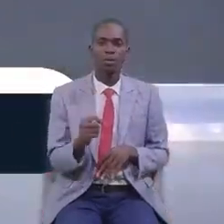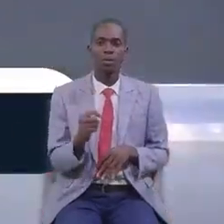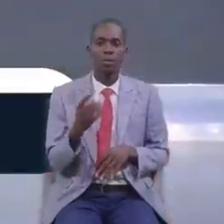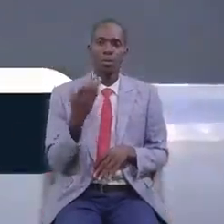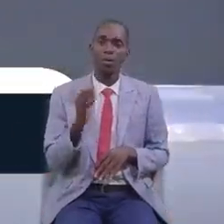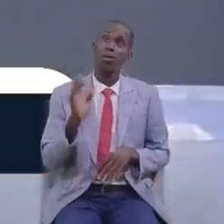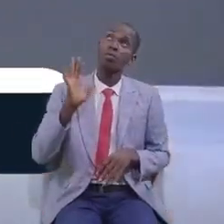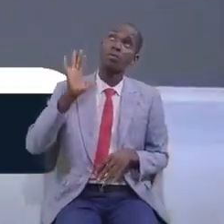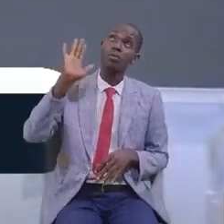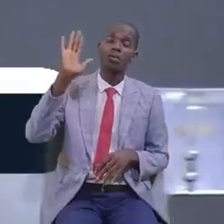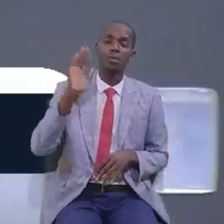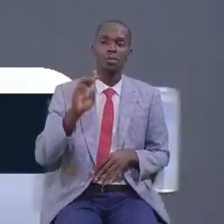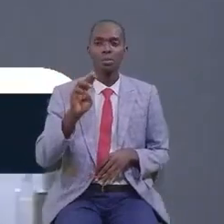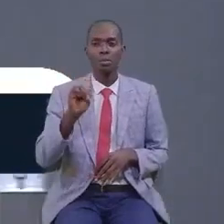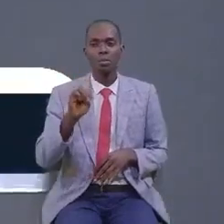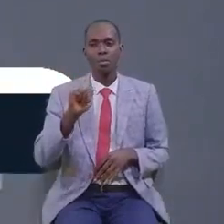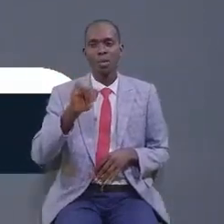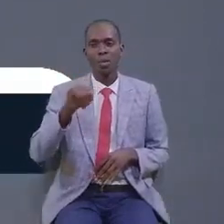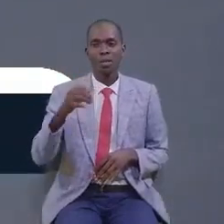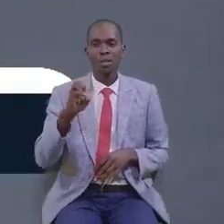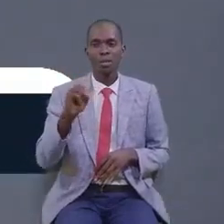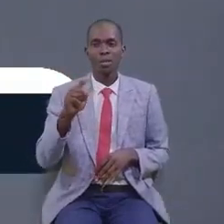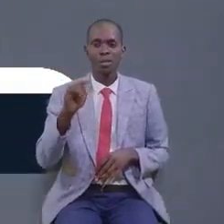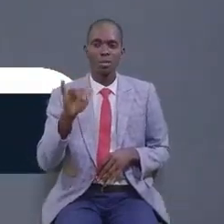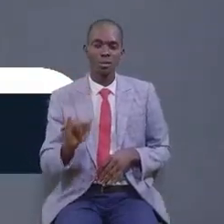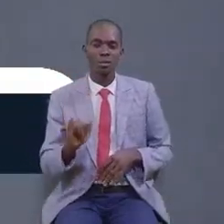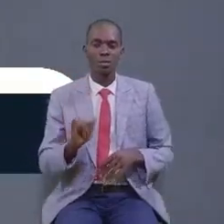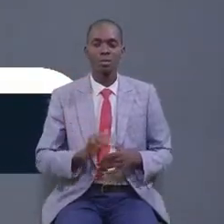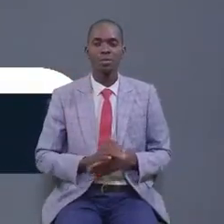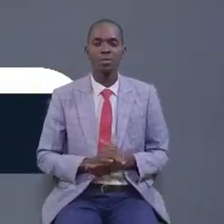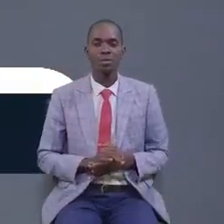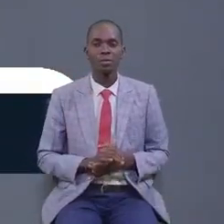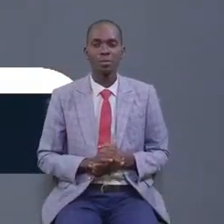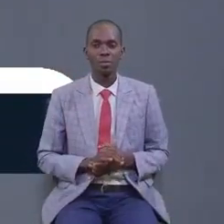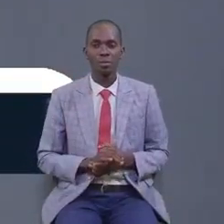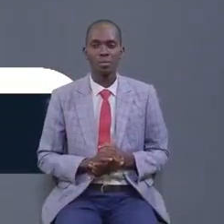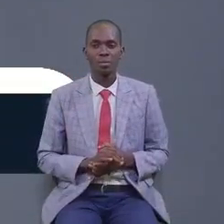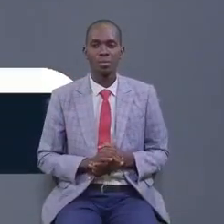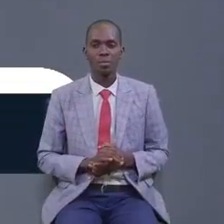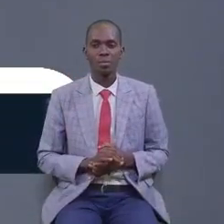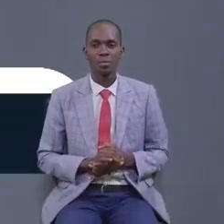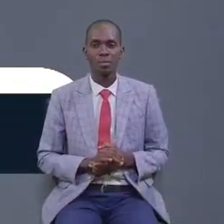his majesty. ఆయన మహిమ ఔన్నత్య గాంభీర్యతకు సంబంధించి